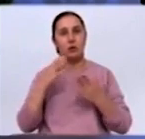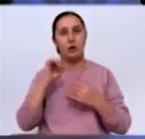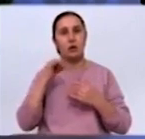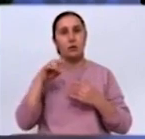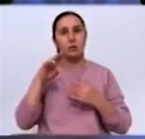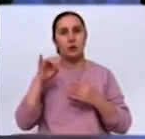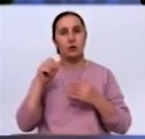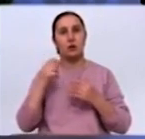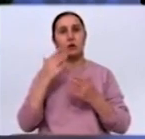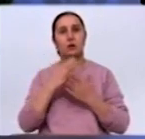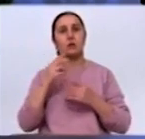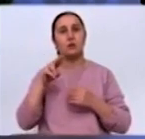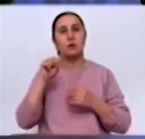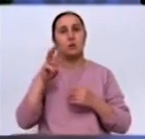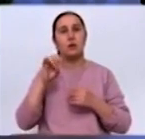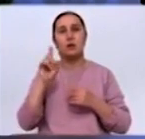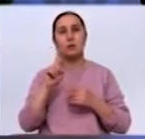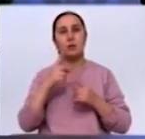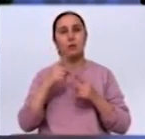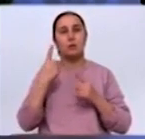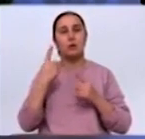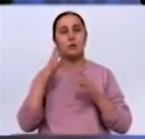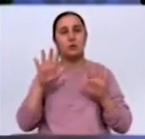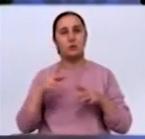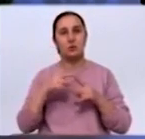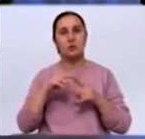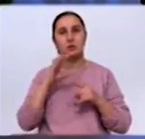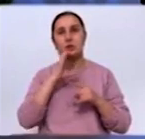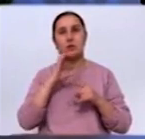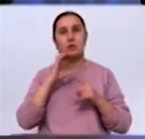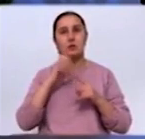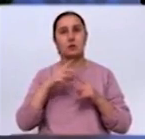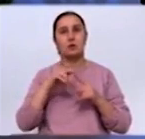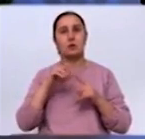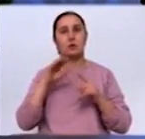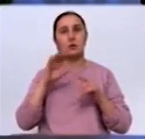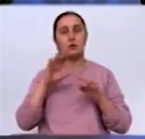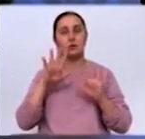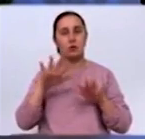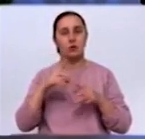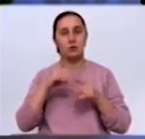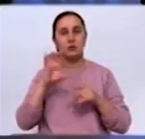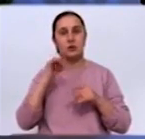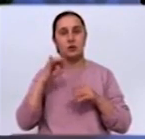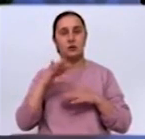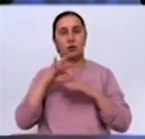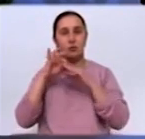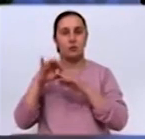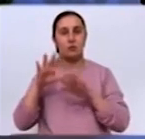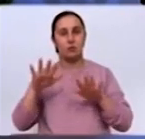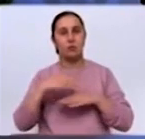bo'ladi. Domen nima? Bu biror bir joyda serverda joylashgan saytga olib boruvchi manzil